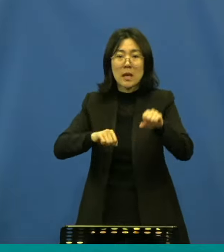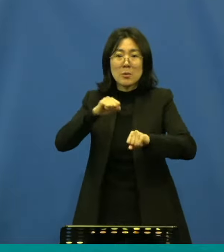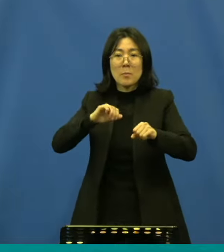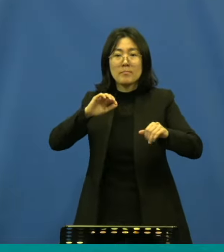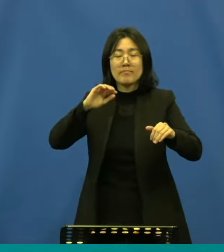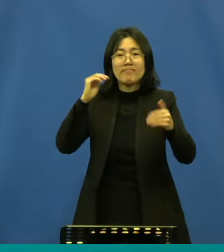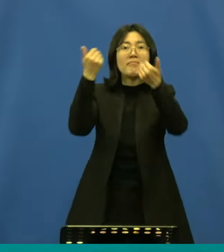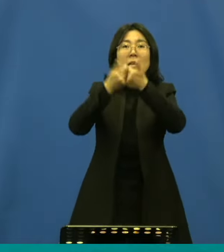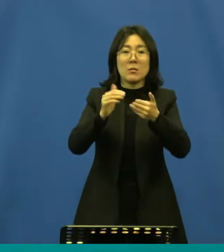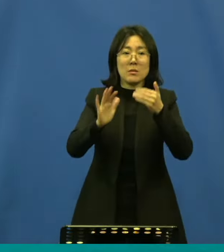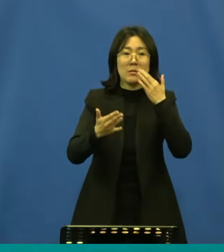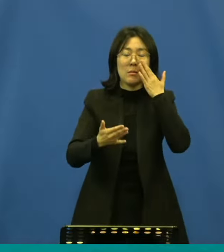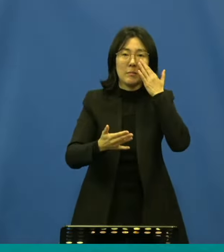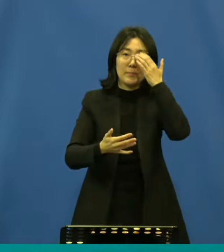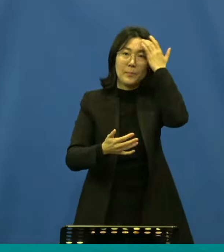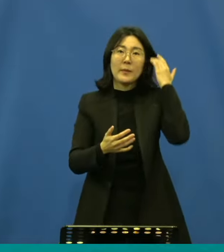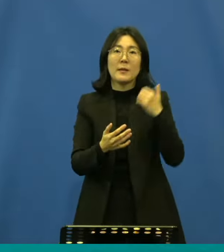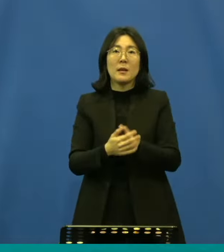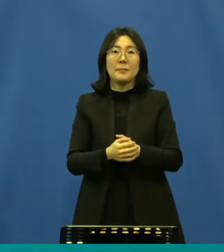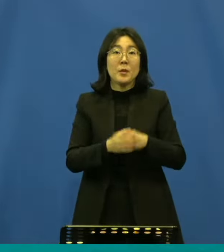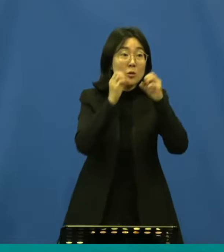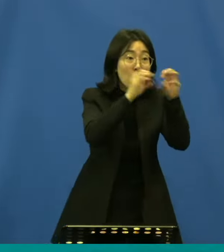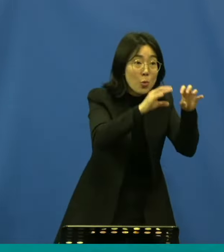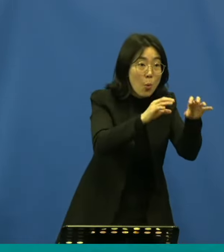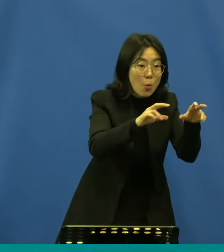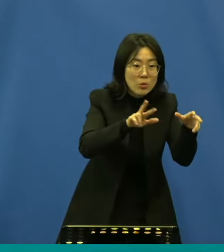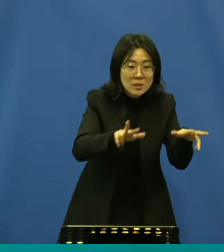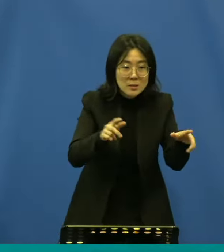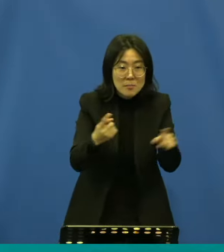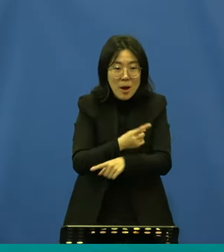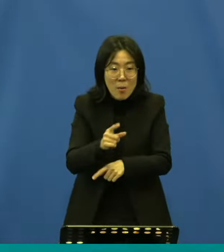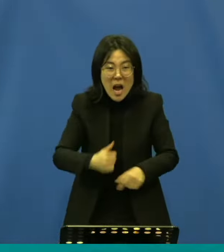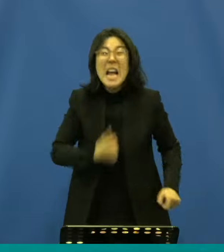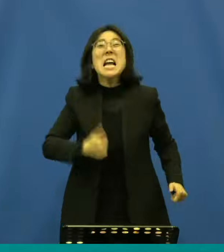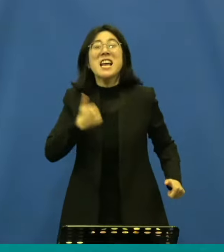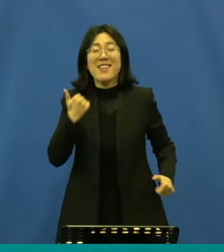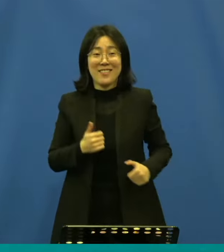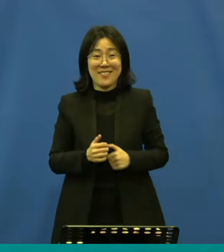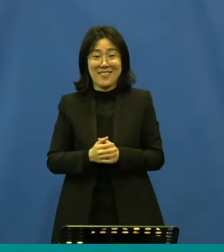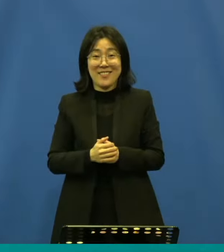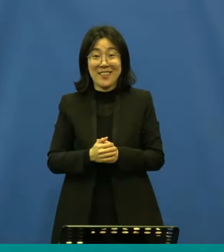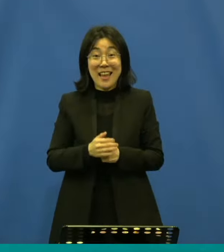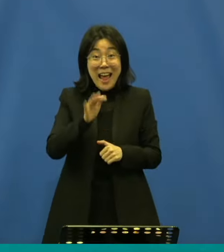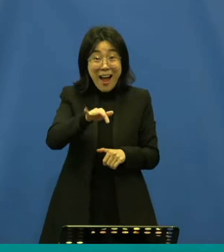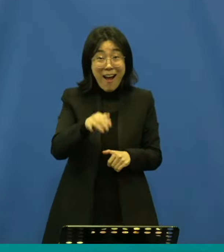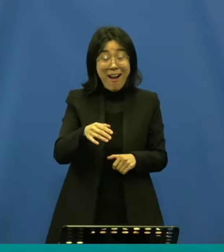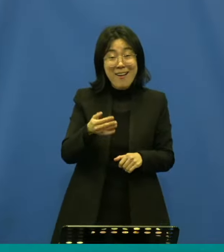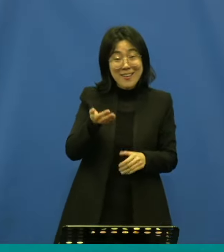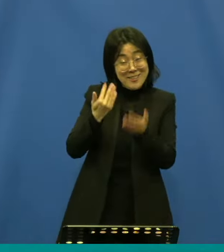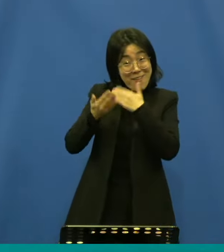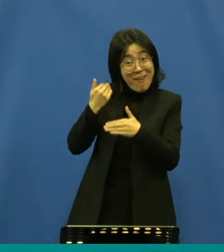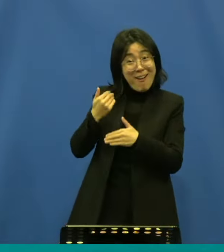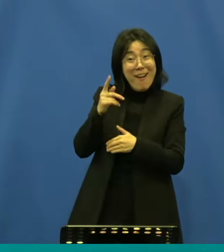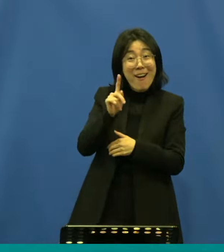근데 여러분, 여기에서 우리가 느끼는 것은 물고기 뱃속에서 기적적으로 살았던 그 사람